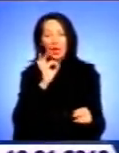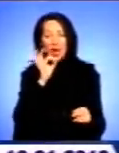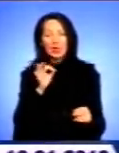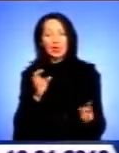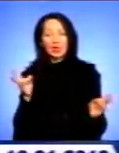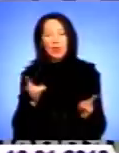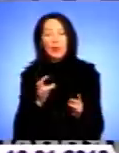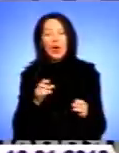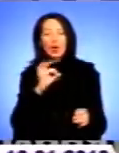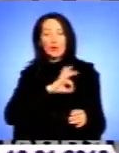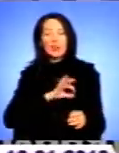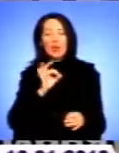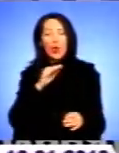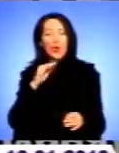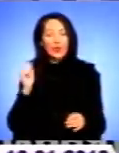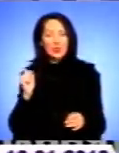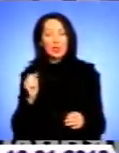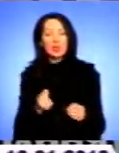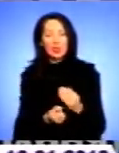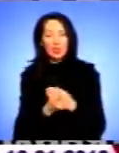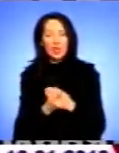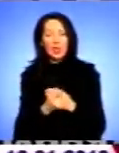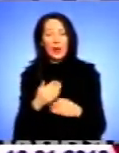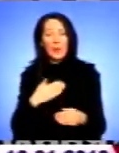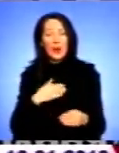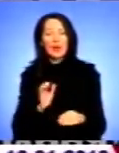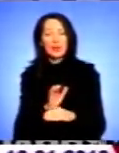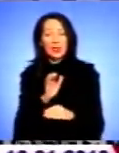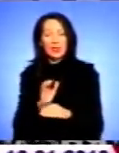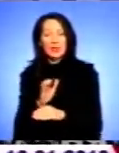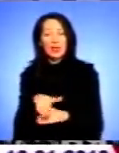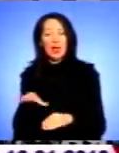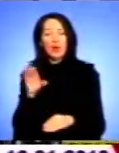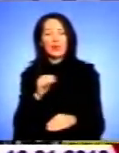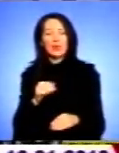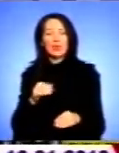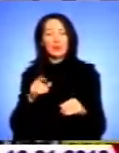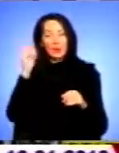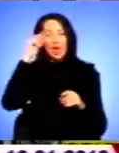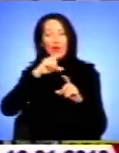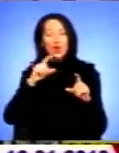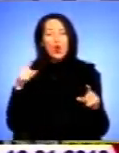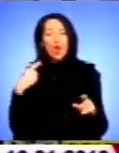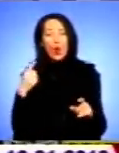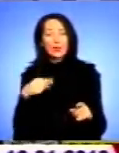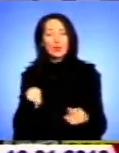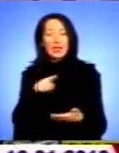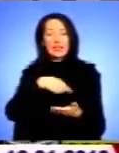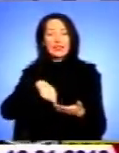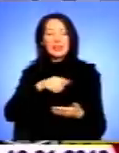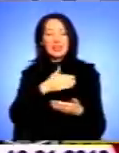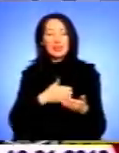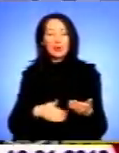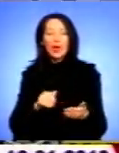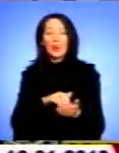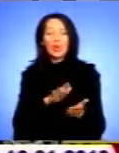джерелами. Це те, що ми надіслали у всі загальноосвітні навчальні заклади області диски з програмою